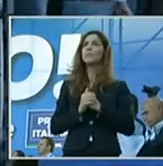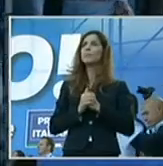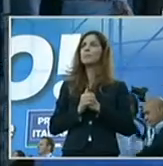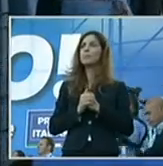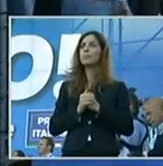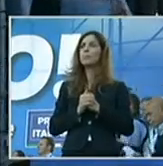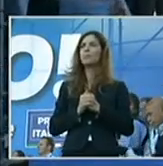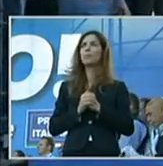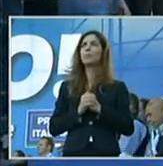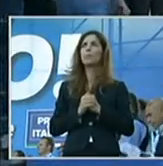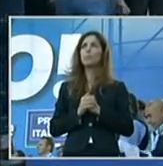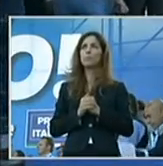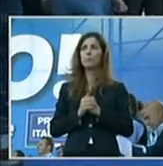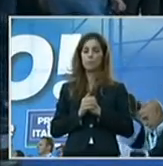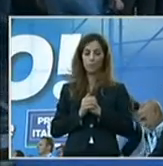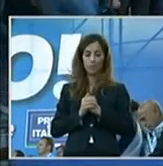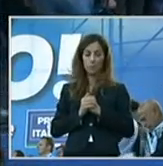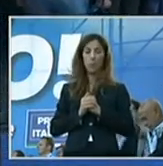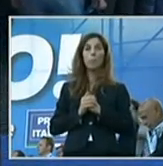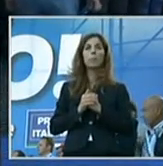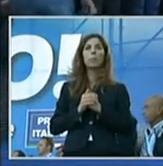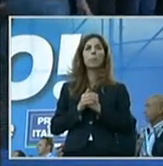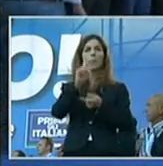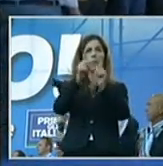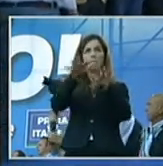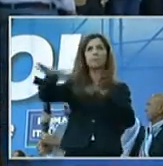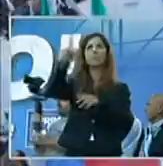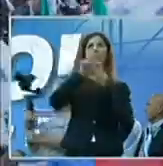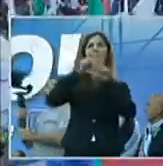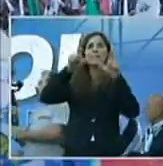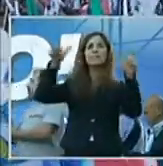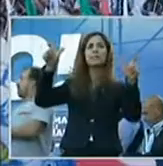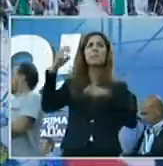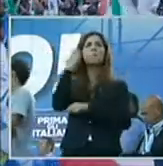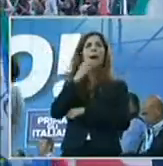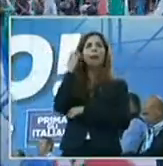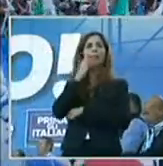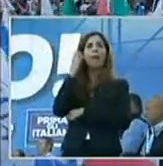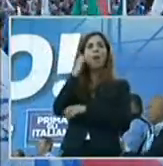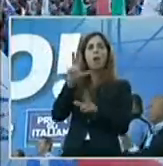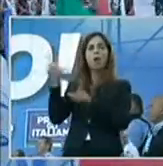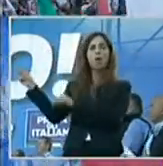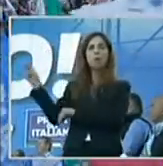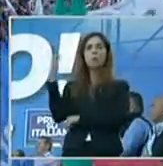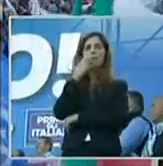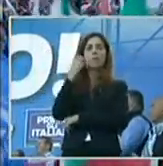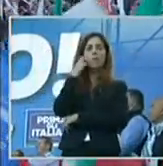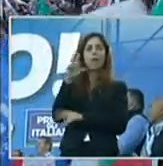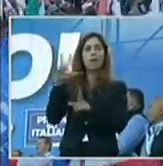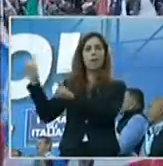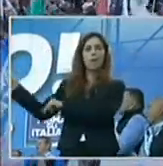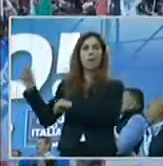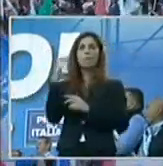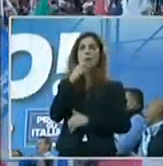riassumere. C'è stato negli attacchi al Movimento 5 Stelle, dalla piazza è salito un buffoni, c'è stato un